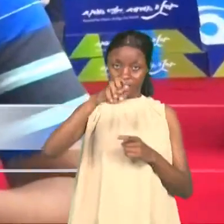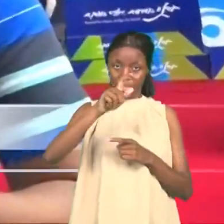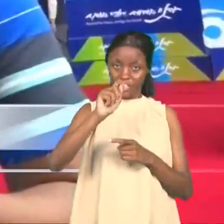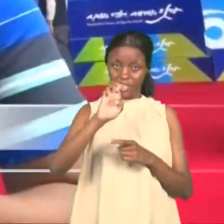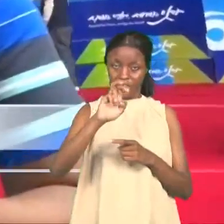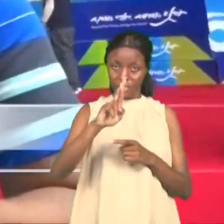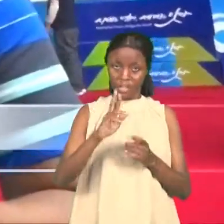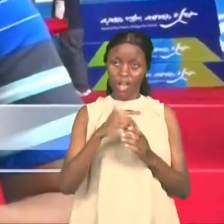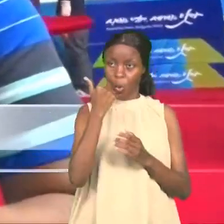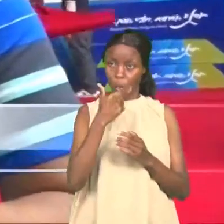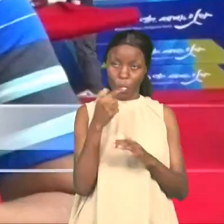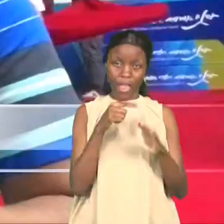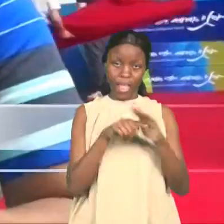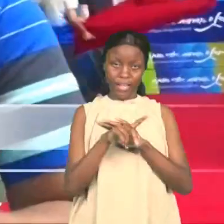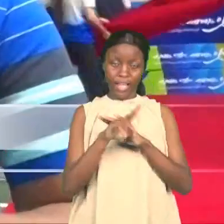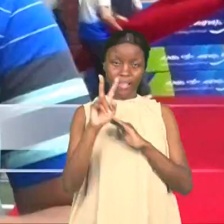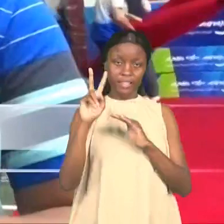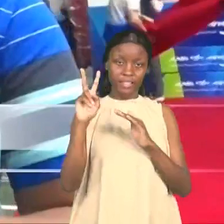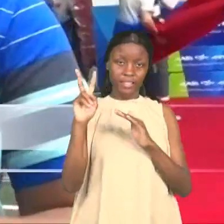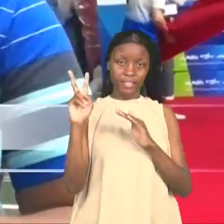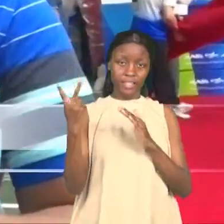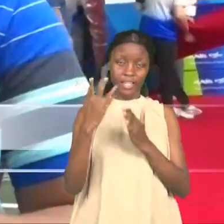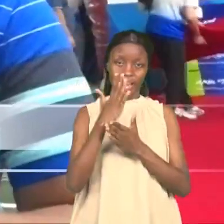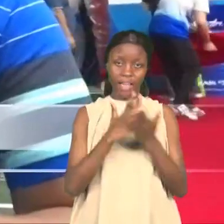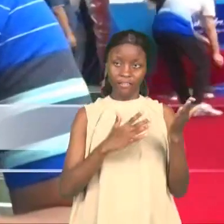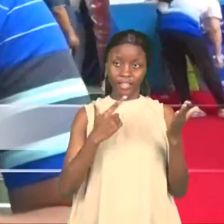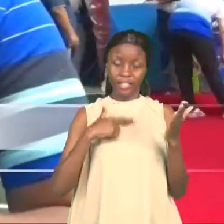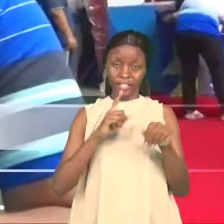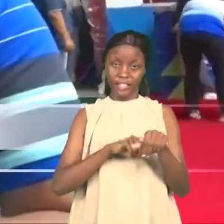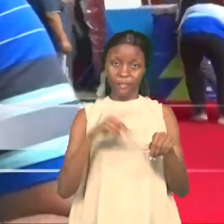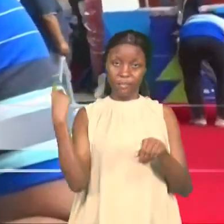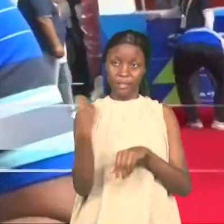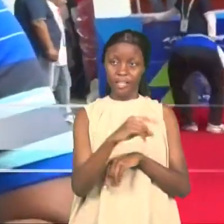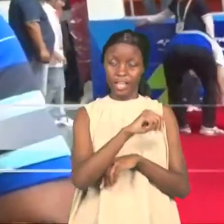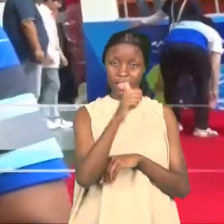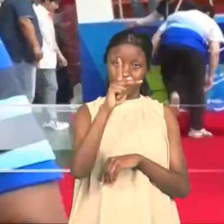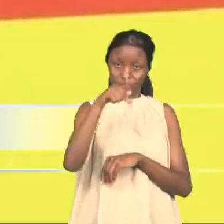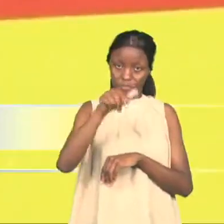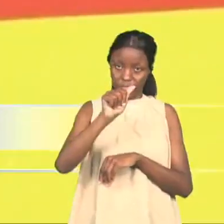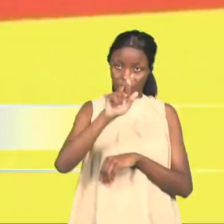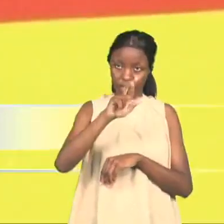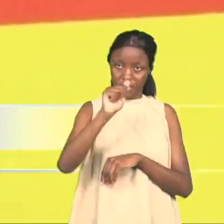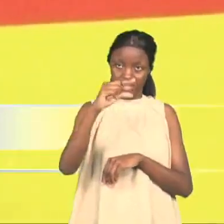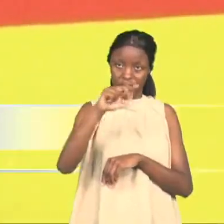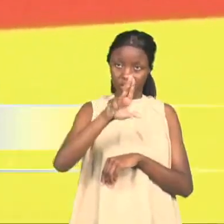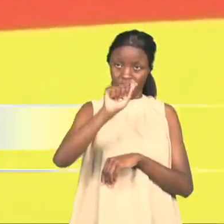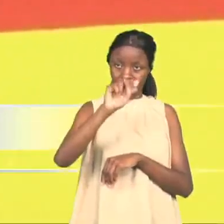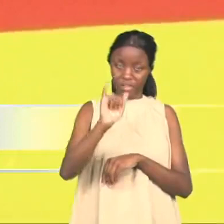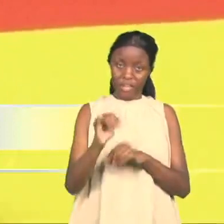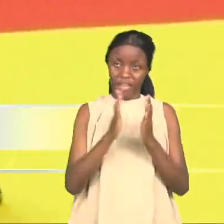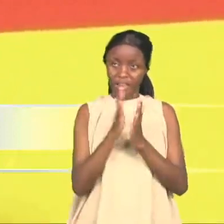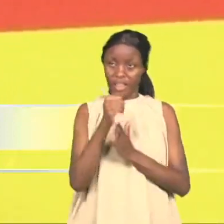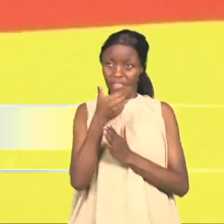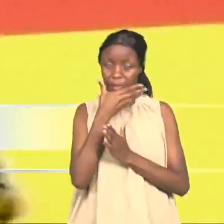ambaye alikuwa amefuzu kuingia nusu finali baada ya kumtandika Matias Raul kutoka nchi ya Paraguay katika kitengo cha wanaume walio